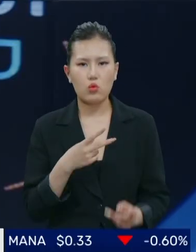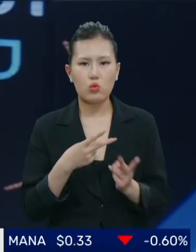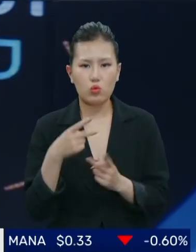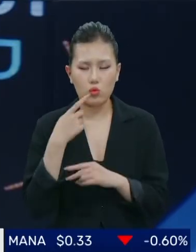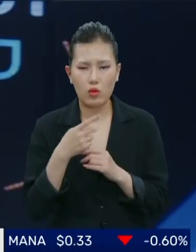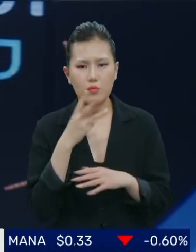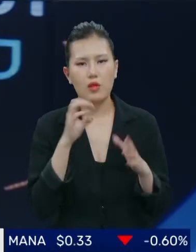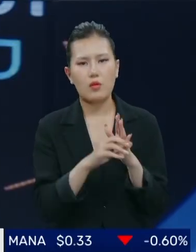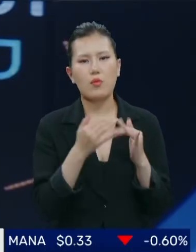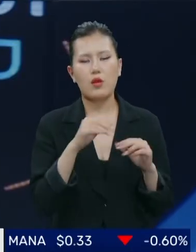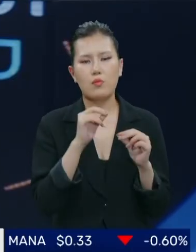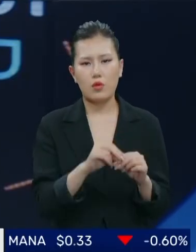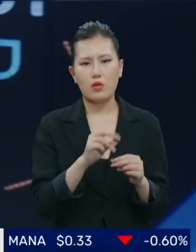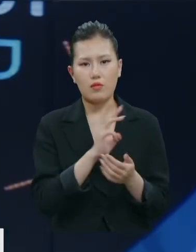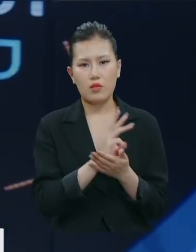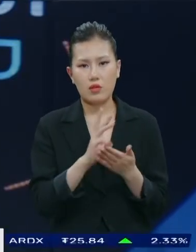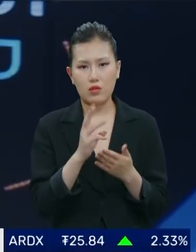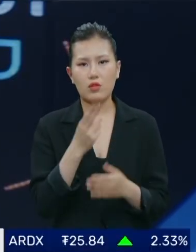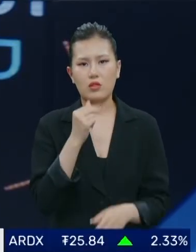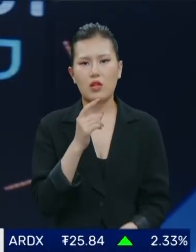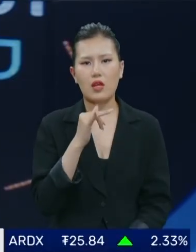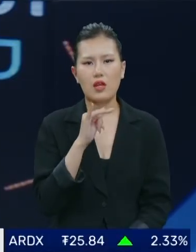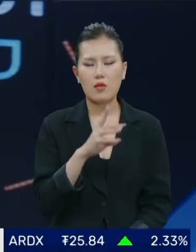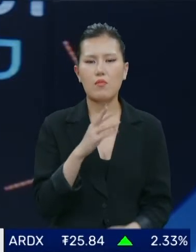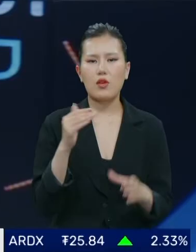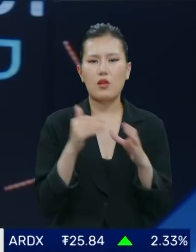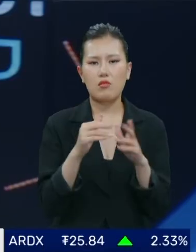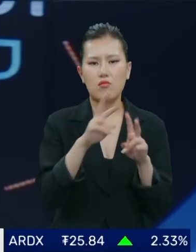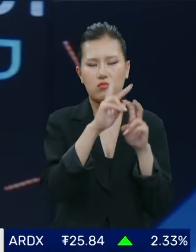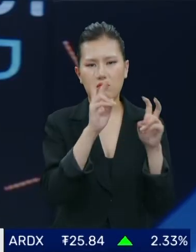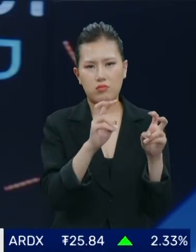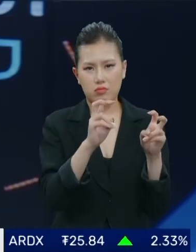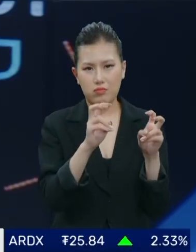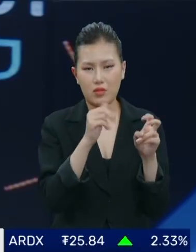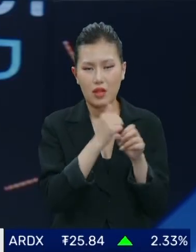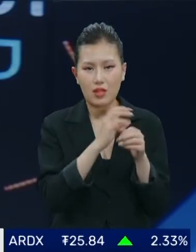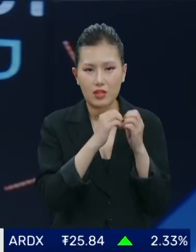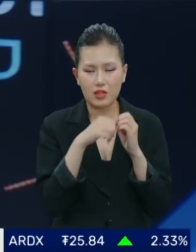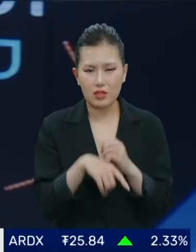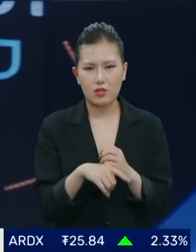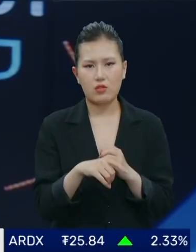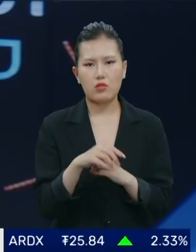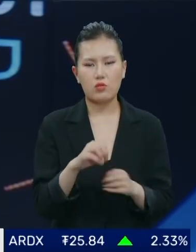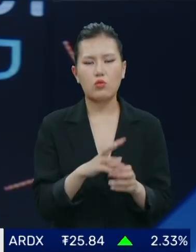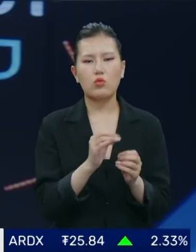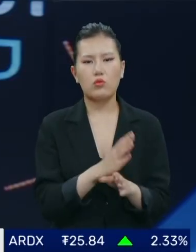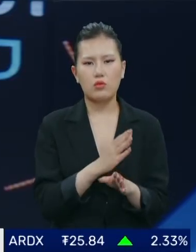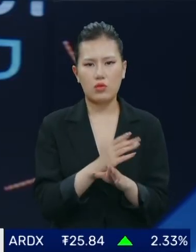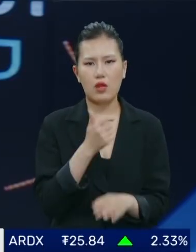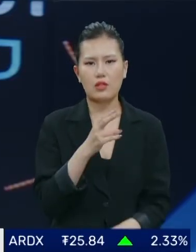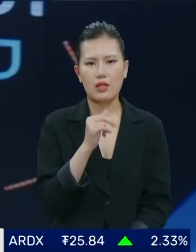байна. Энэ платформ нь цахим эрдэнэт хөтөлбөрийн хүрээнд хийгдэж байгаа эхний ажлуудын нэг юм а. Эрдэнэ хотоос ганц зэрэг